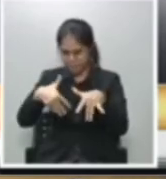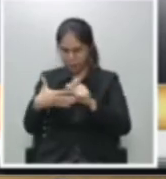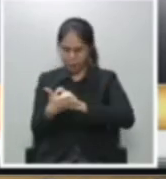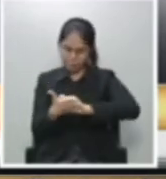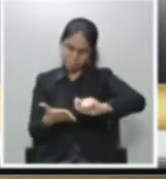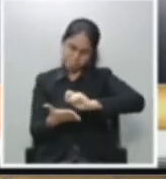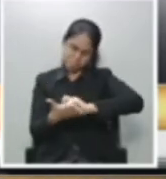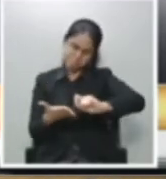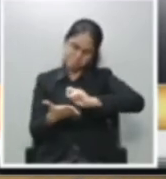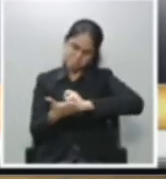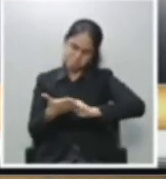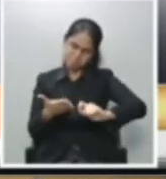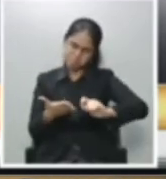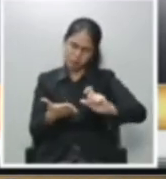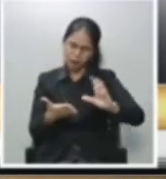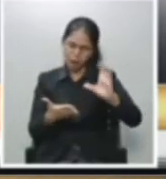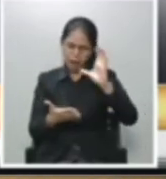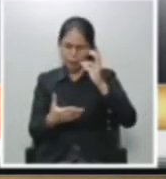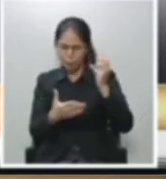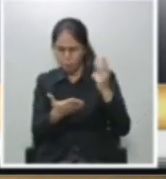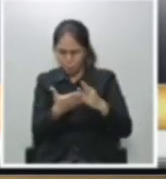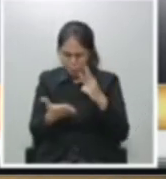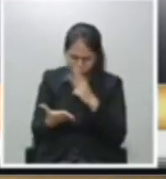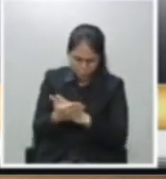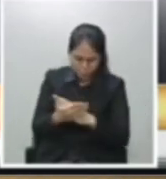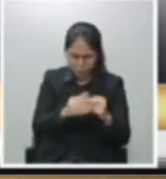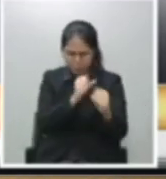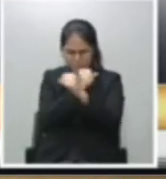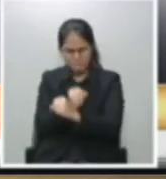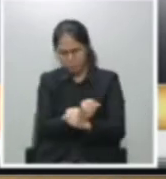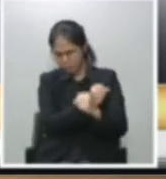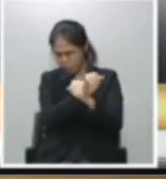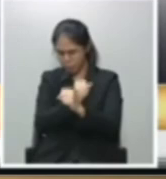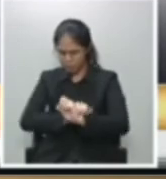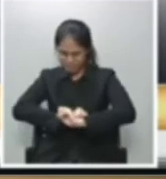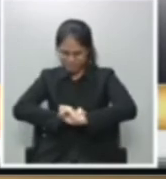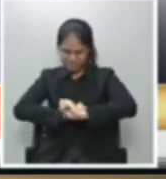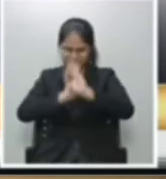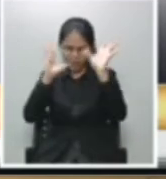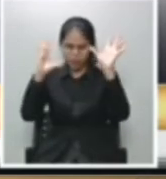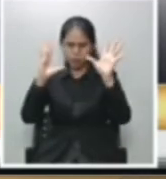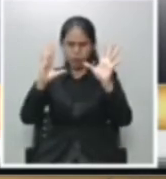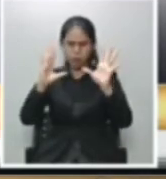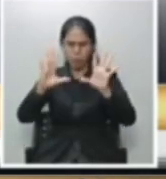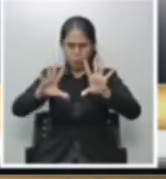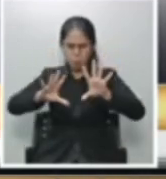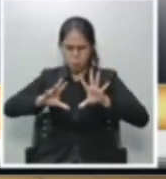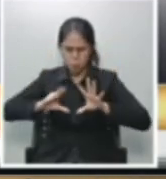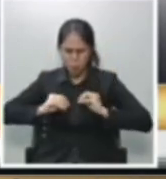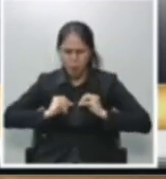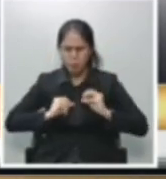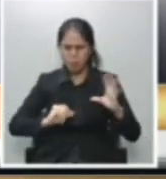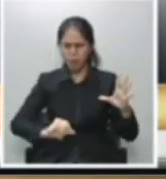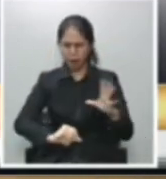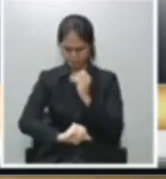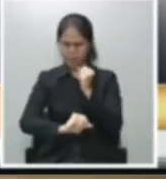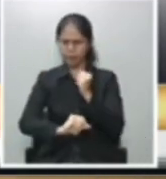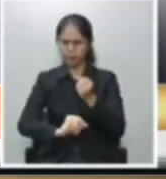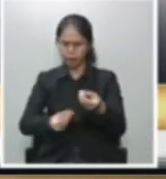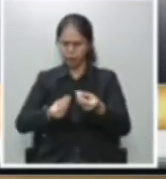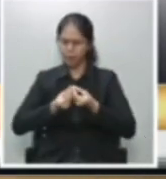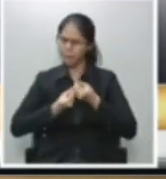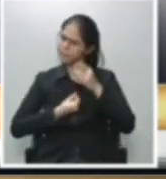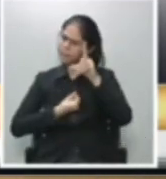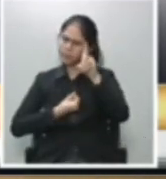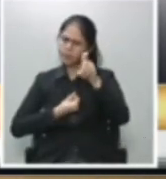าหาวิธีป้องกันอย่างชัดเจนอย่ายอมจำนนกับอำนาจเผด็จการถึง